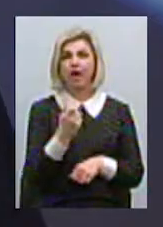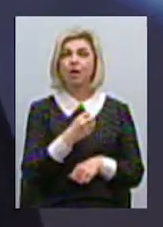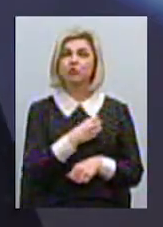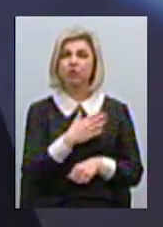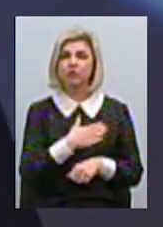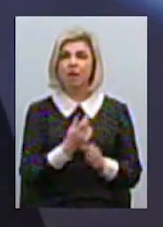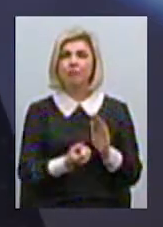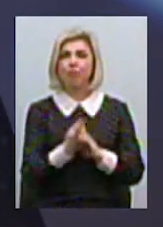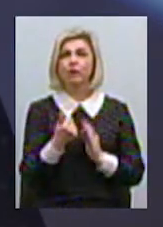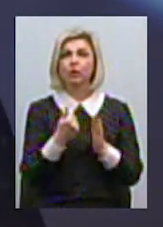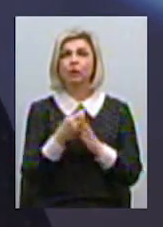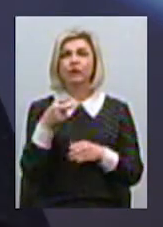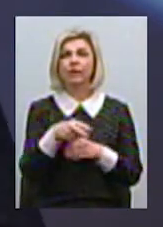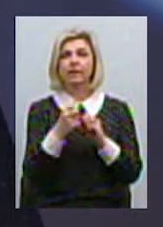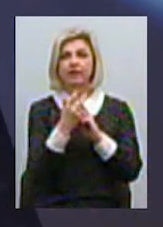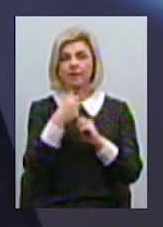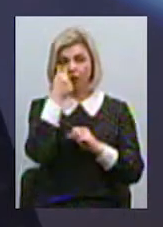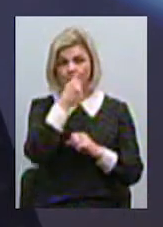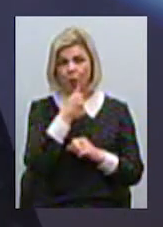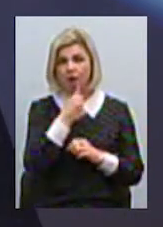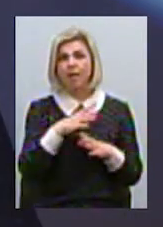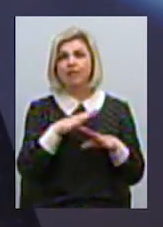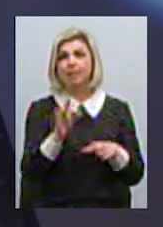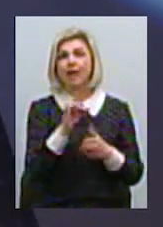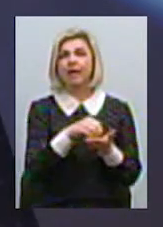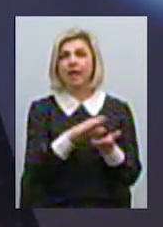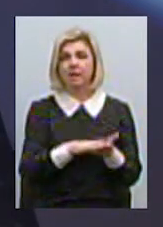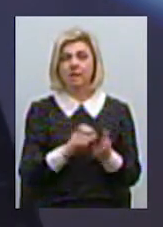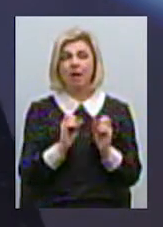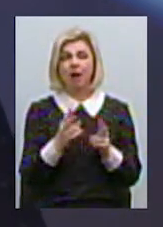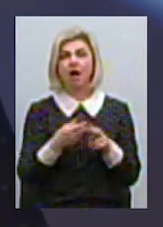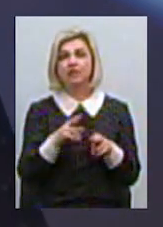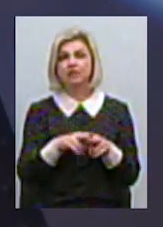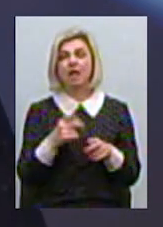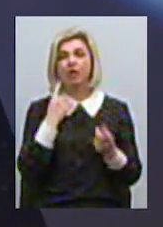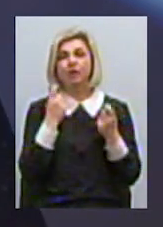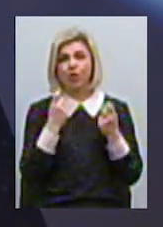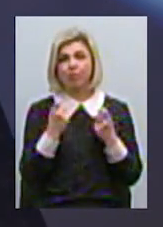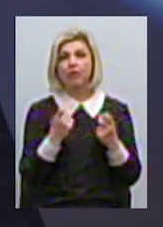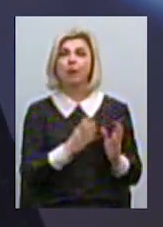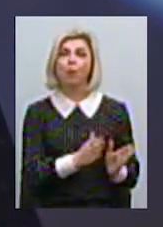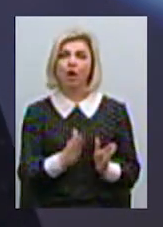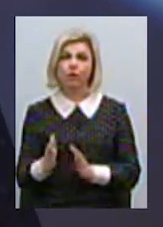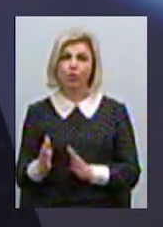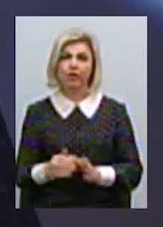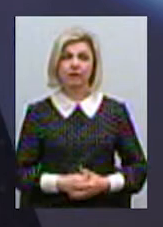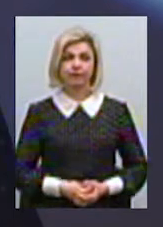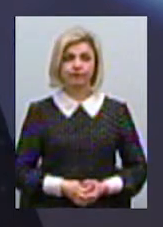до 2013 року, тобто не було в реєстрі. Як зараз ця інформація вже впорядкована?